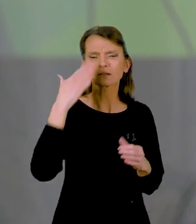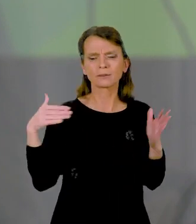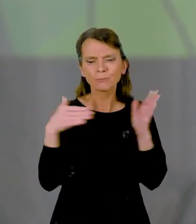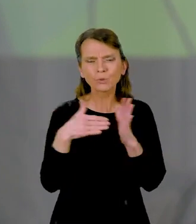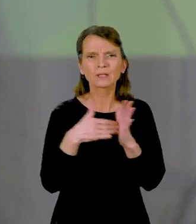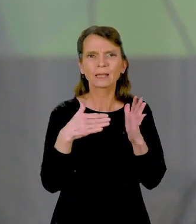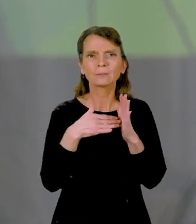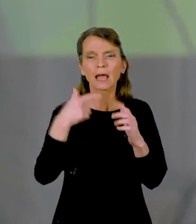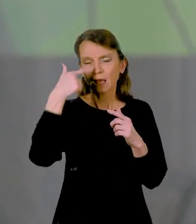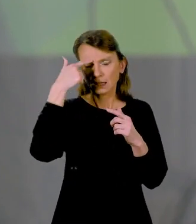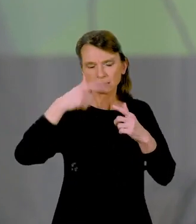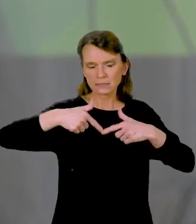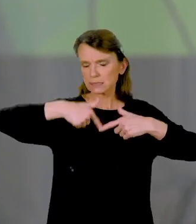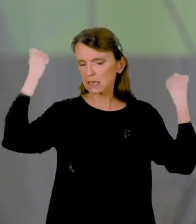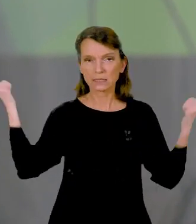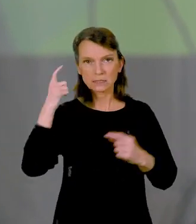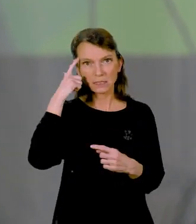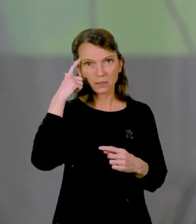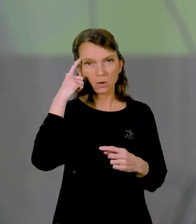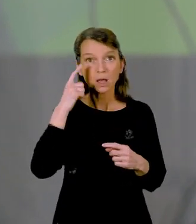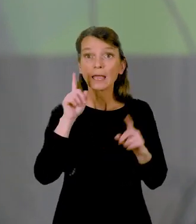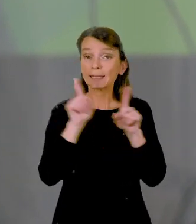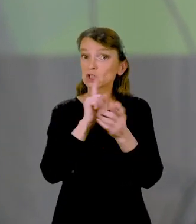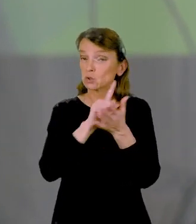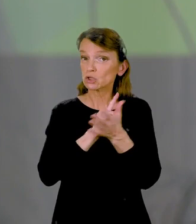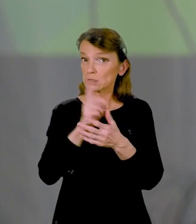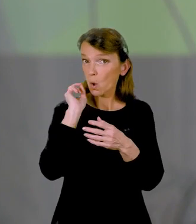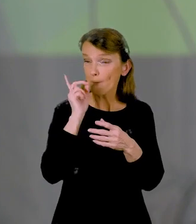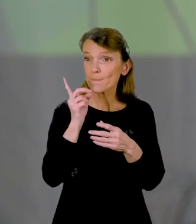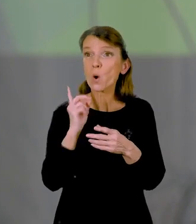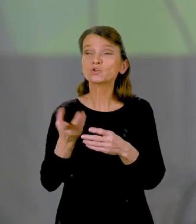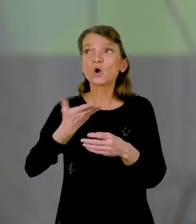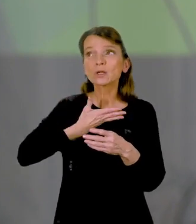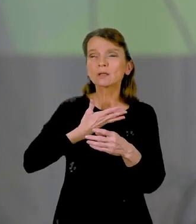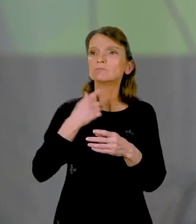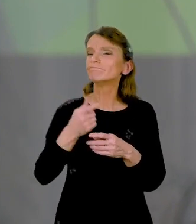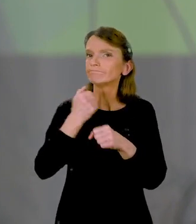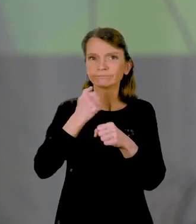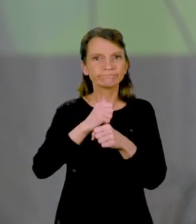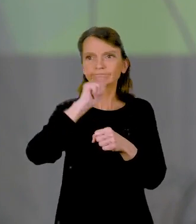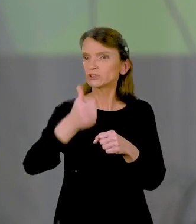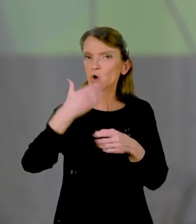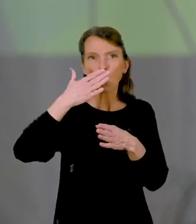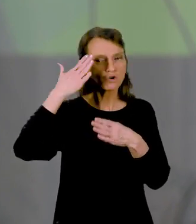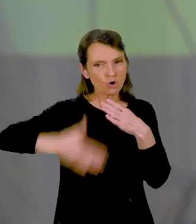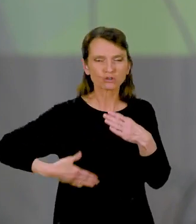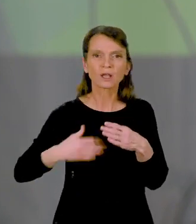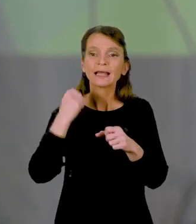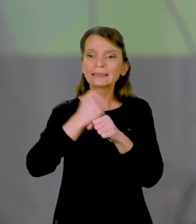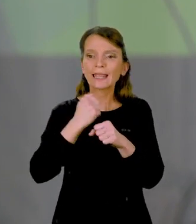potrebna streznitev. Hkrati pa te opozori, da delo ni nikoli končano, da je vedno mogoče